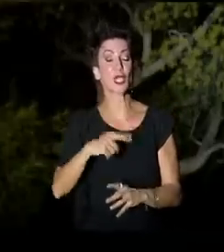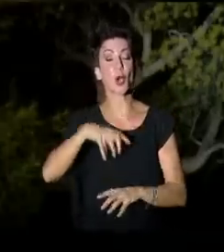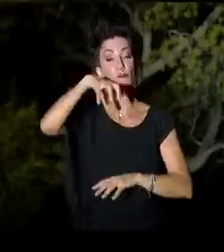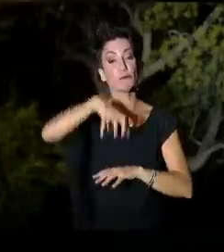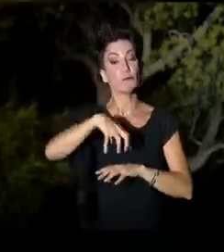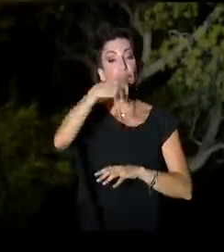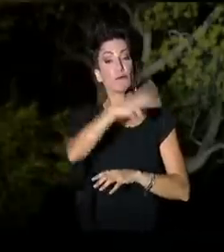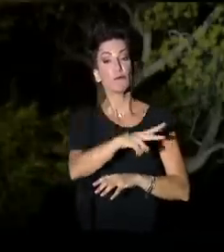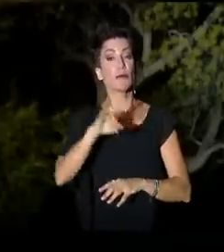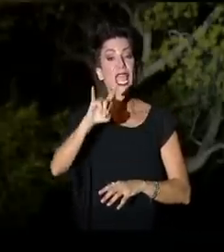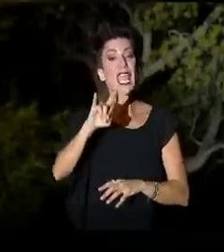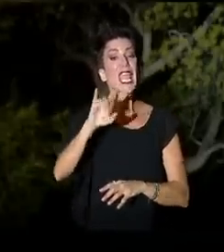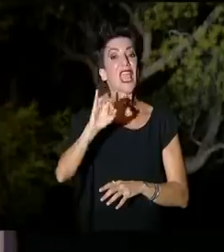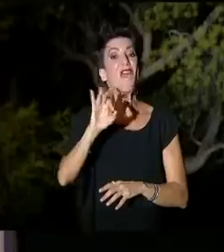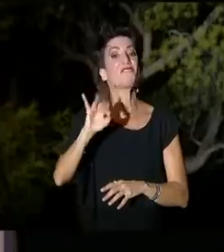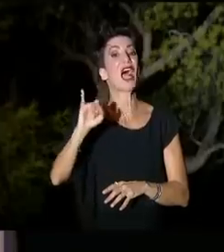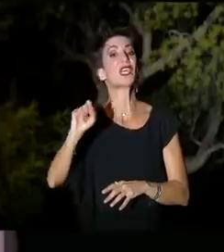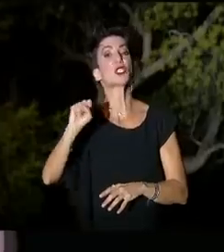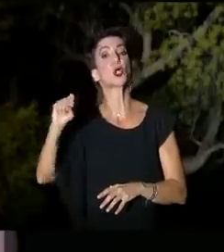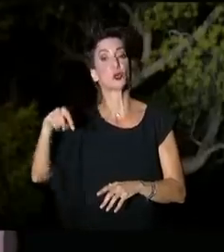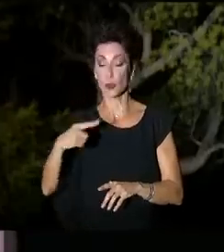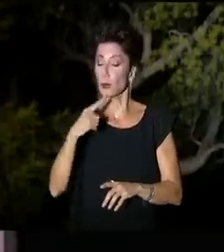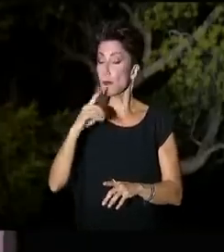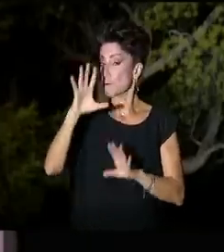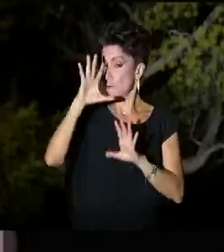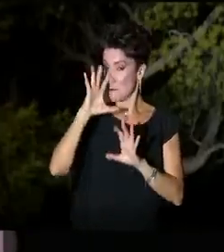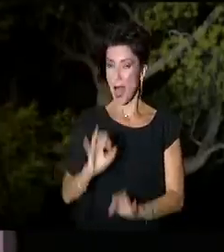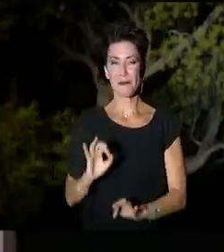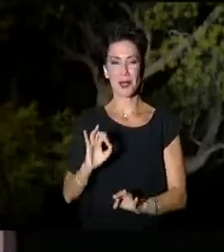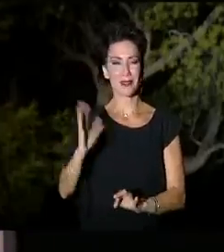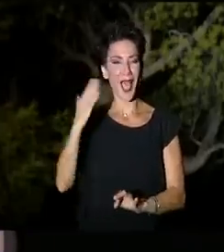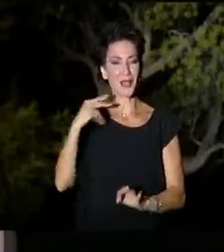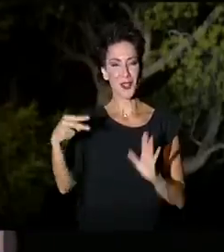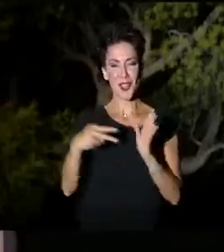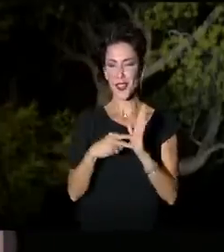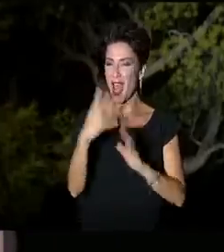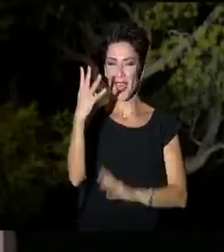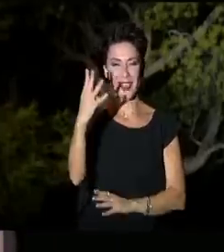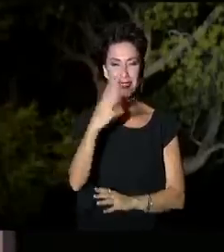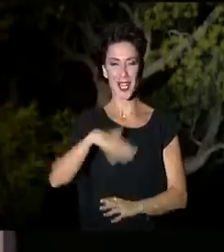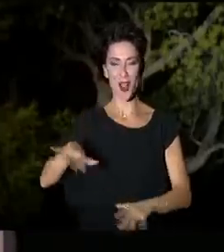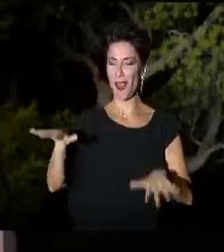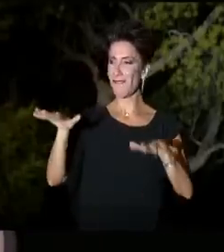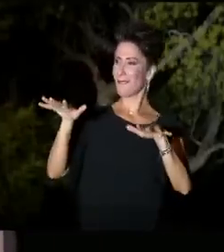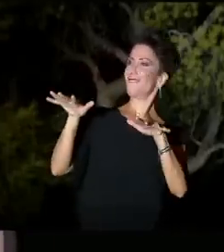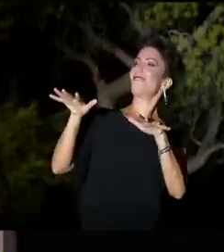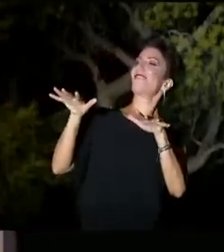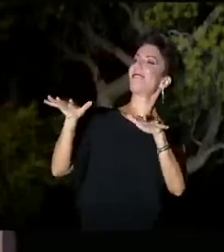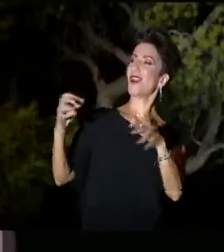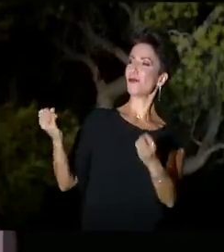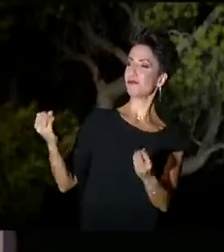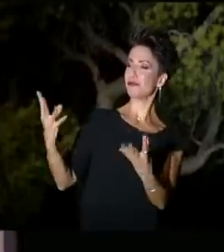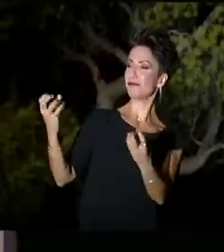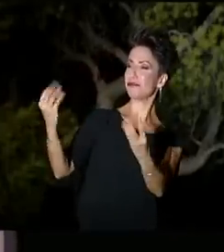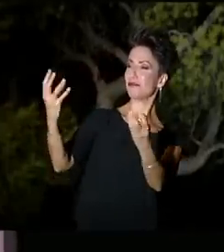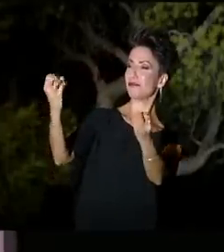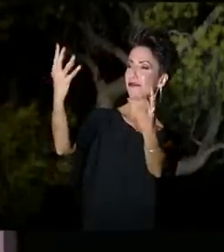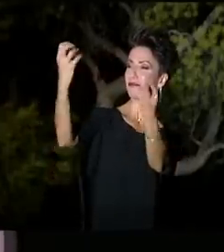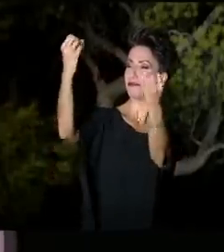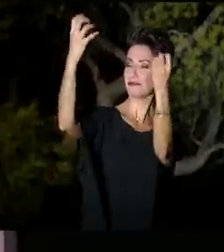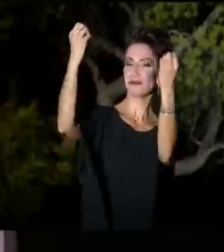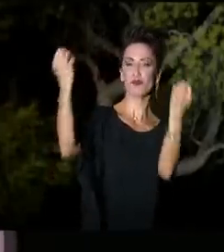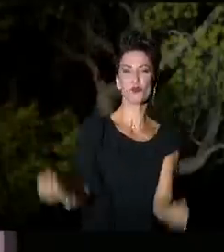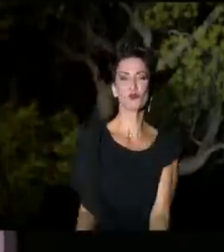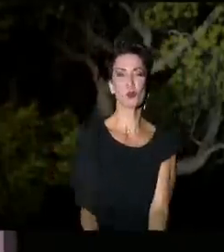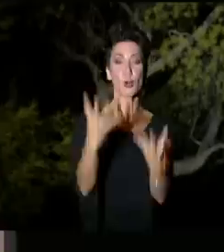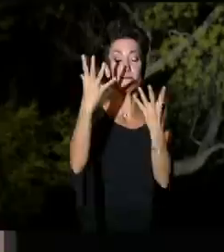τους Ολυμπιακούς Αγώνες με ανανεωμένο το φωτισμό των μνημείων της. Ωστόσο, με την πάροδο 16 ετών από τη φυσική